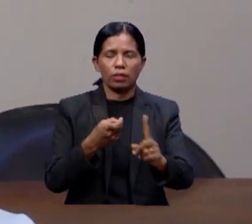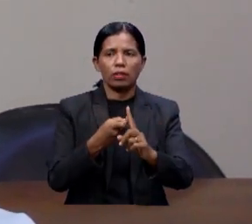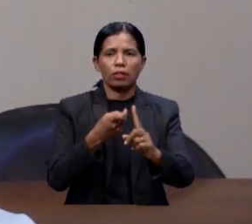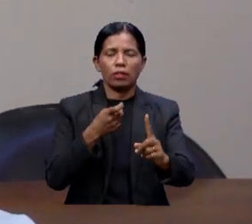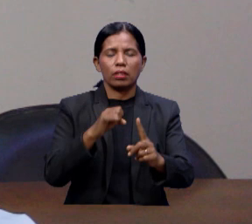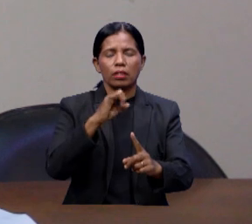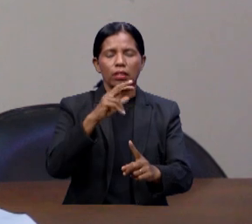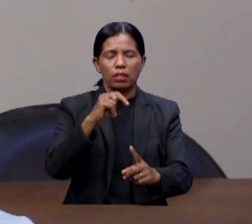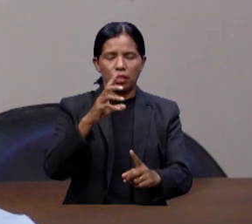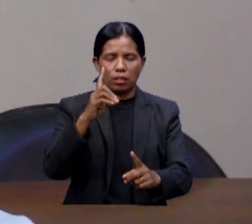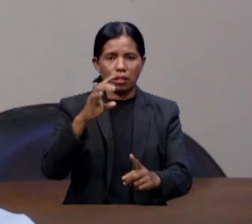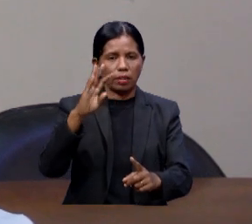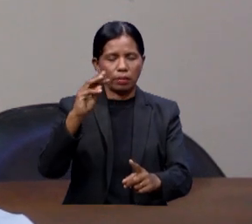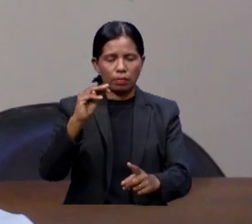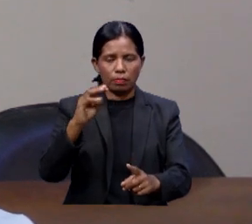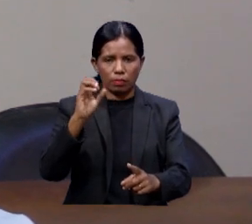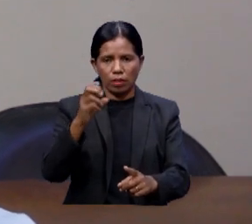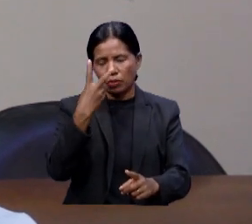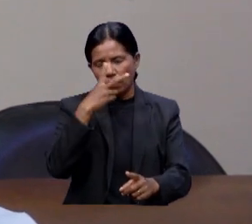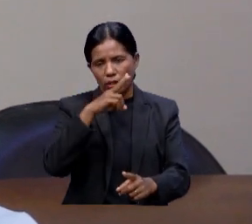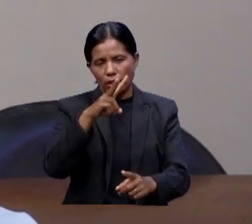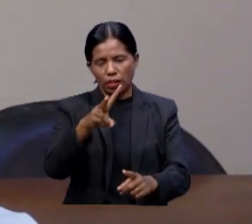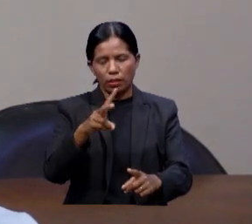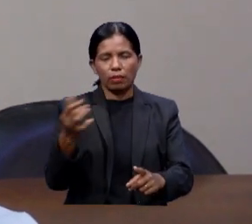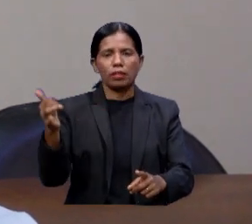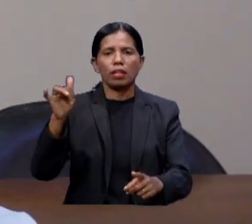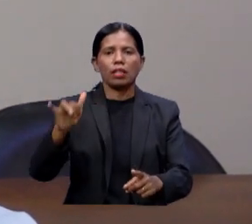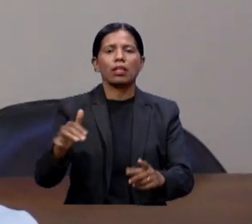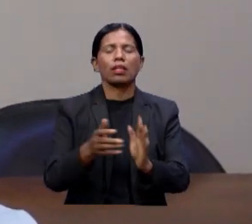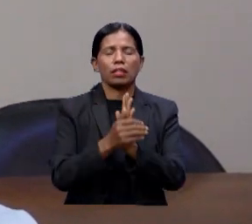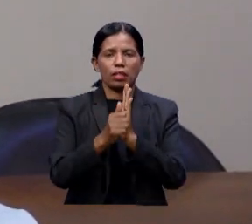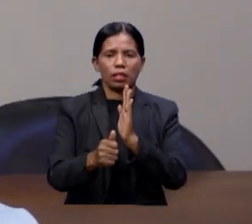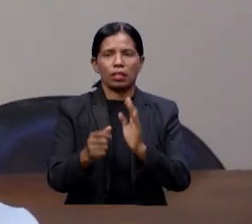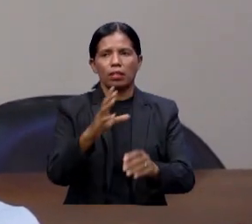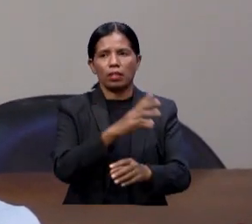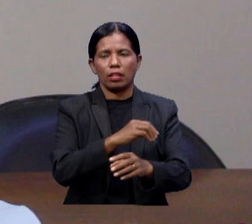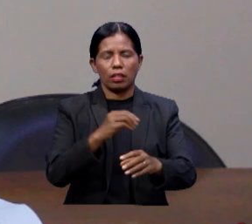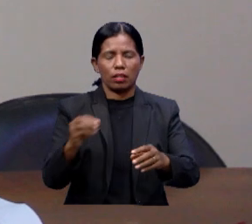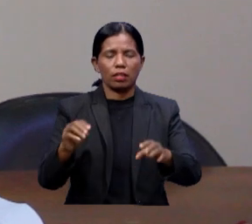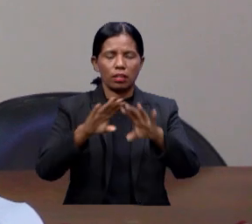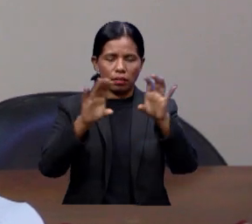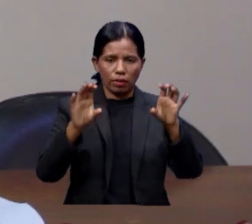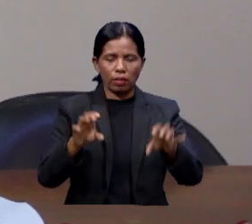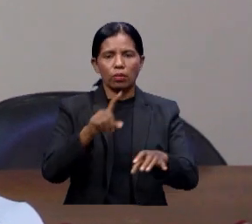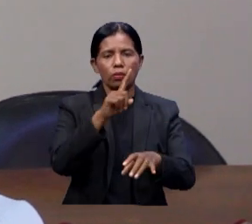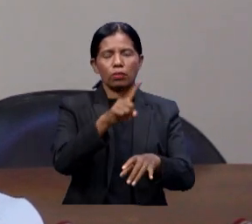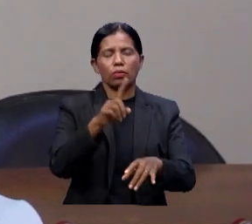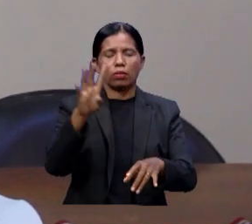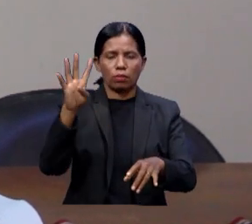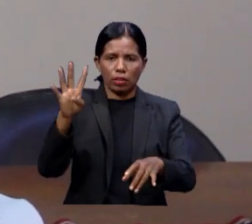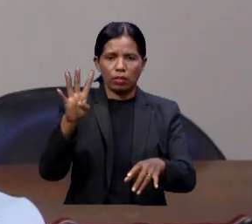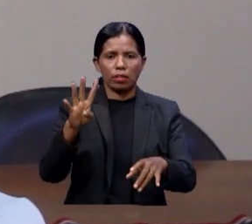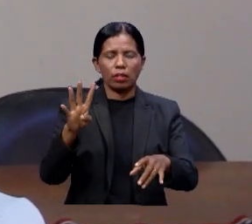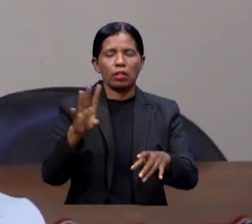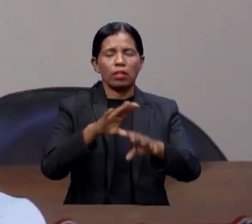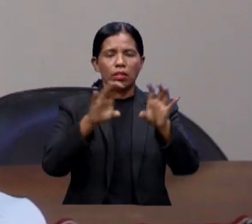Nasional Desenvolvimento Mang de Obra para tuare sirne skill ne kategori he sertifikat untuk 4 ne balu 4 kategori ba